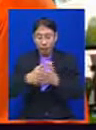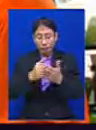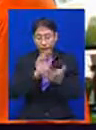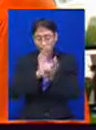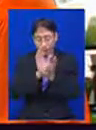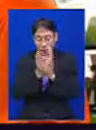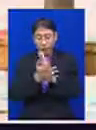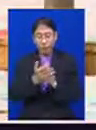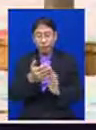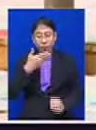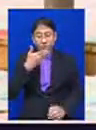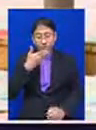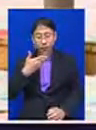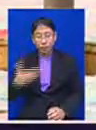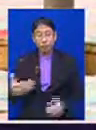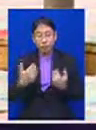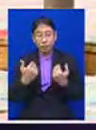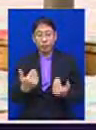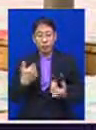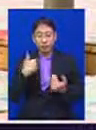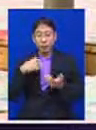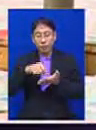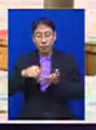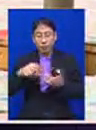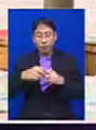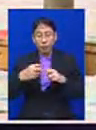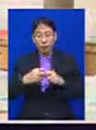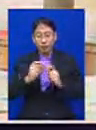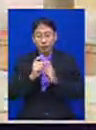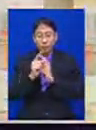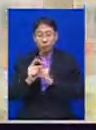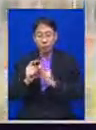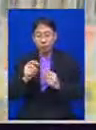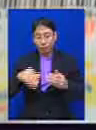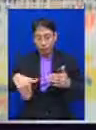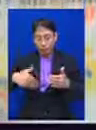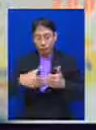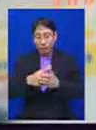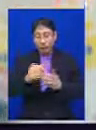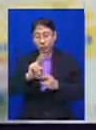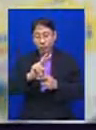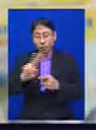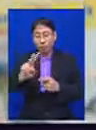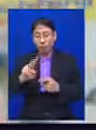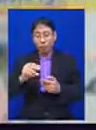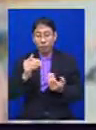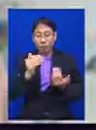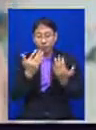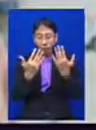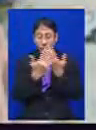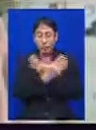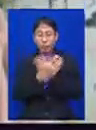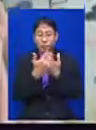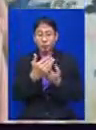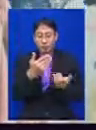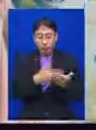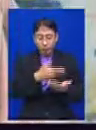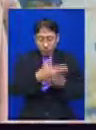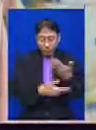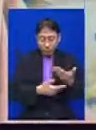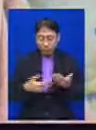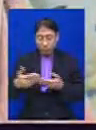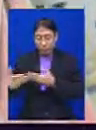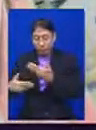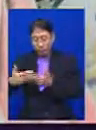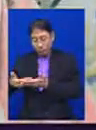อย่างยั่งยืนโดยขณะนี้อยู่ในช่วงการแก้ไขตามรถแมประยะที่2นั่นคือการปรับสมดุลระหว่างผู้ซื้อและผู้ขายรวมไป